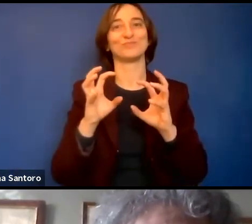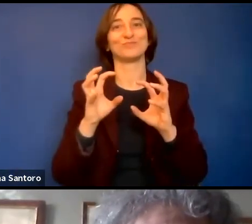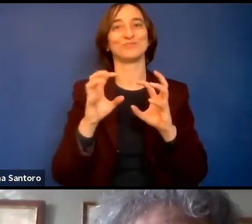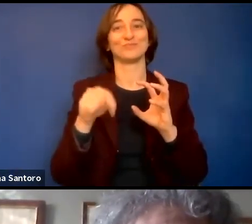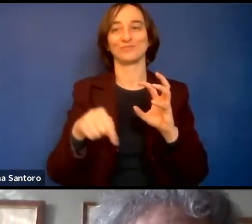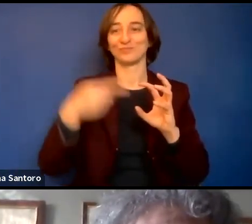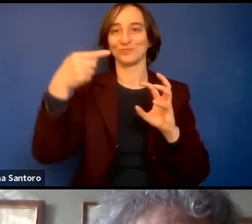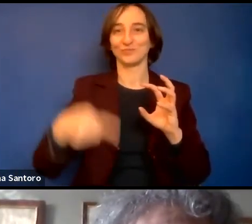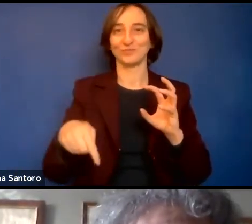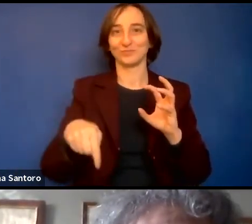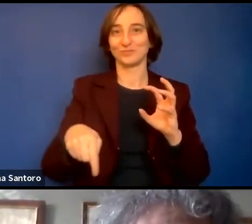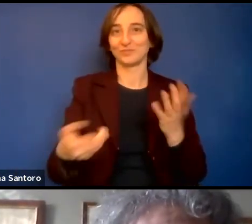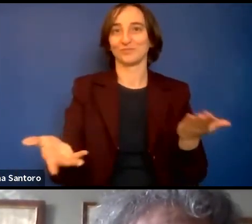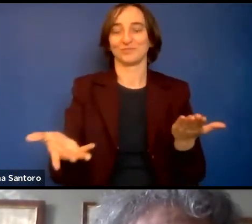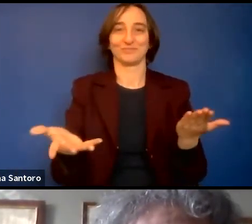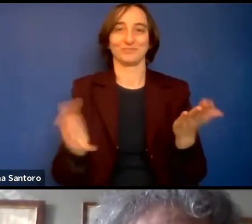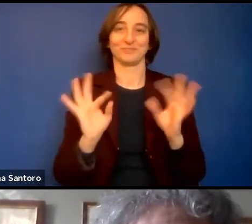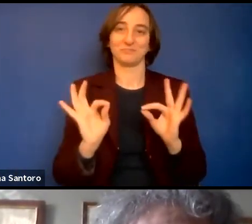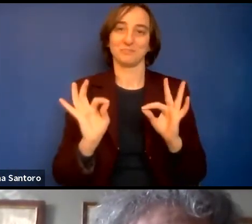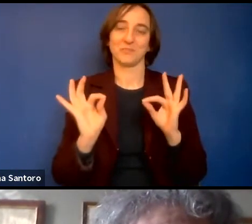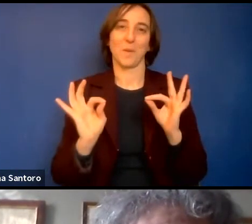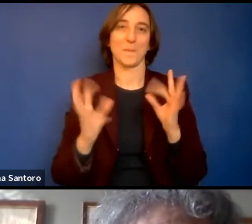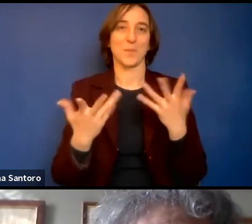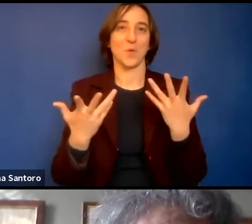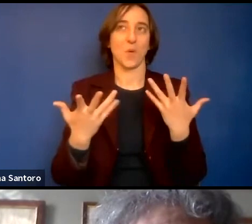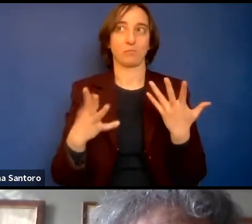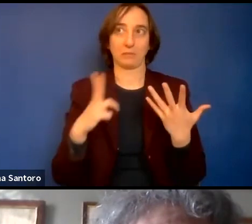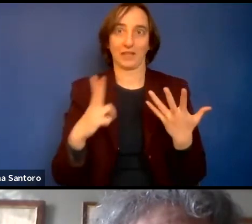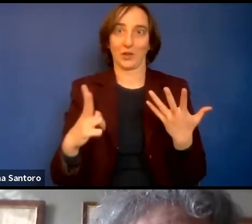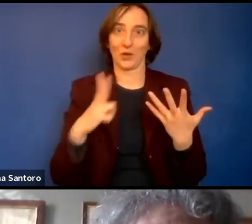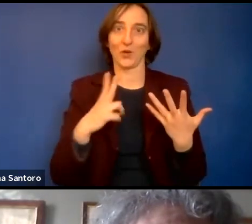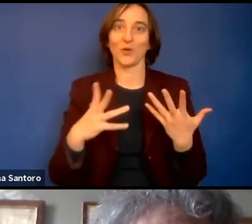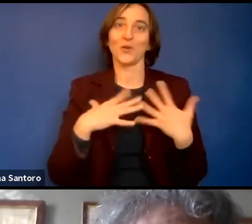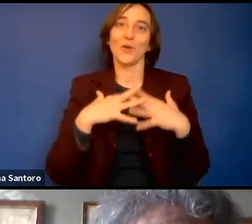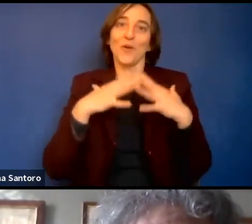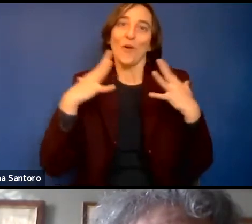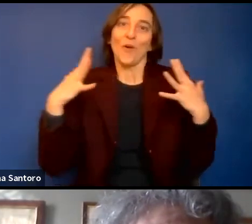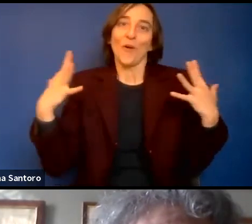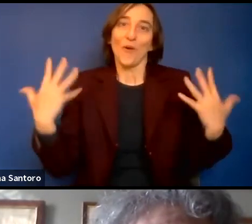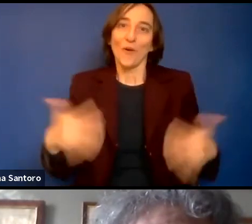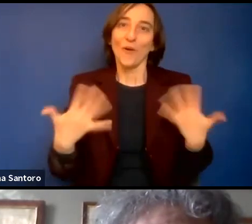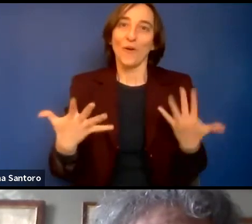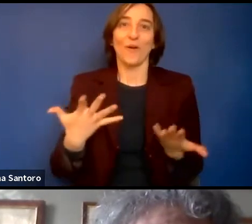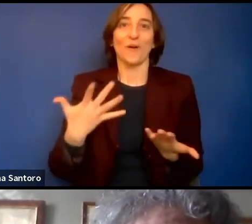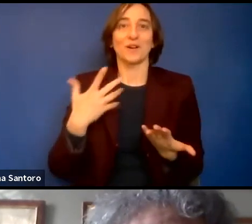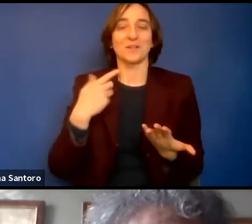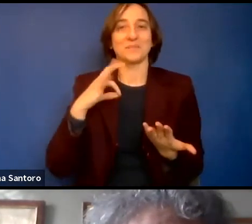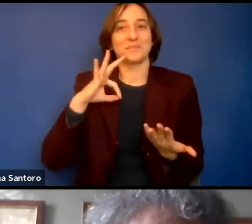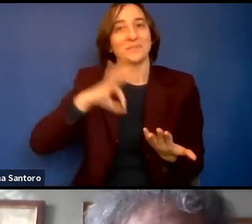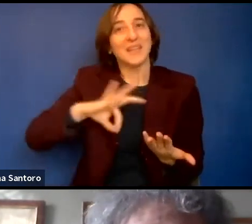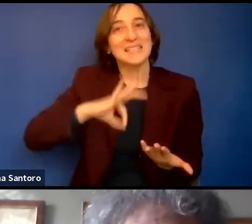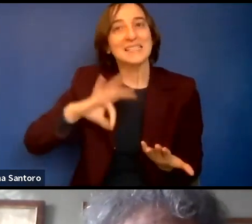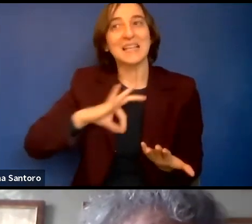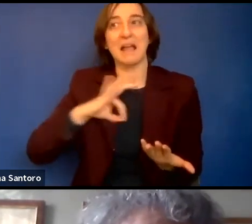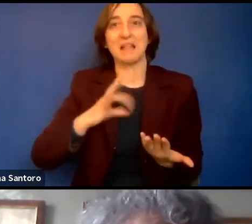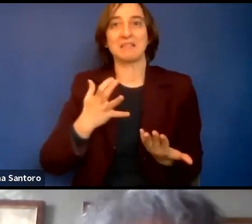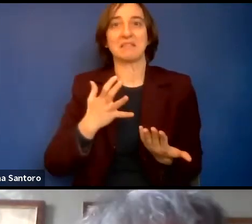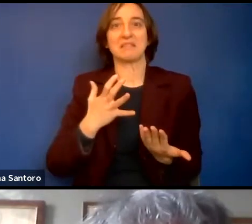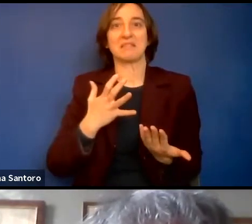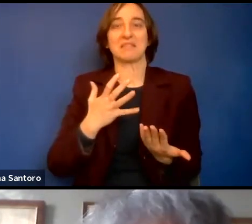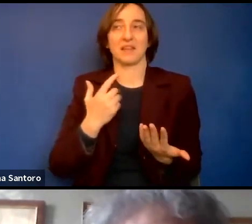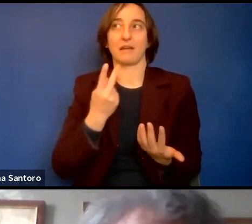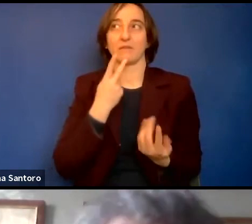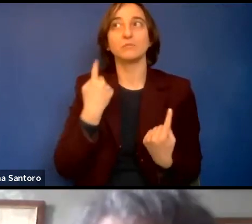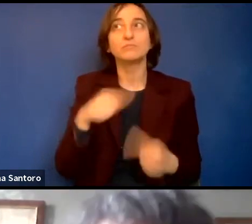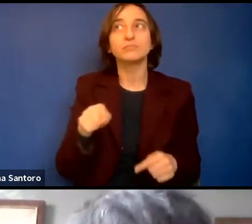molto interessante. Ci lascia supporre che dovrebbero essere dedicate molte ore a